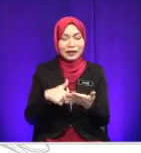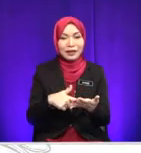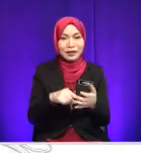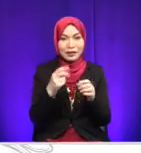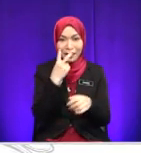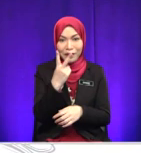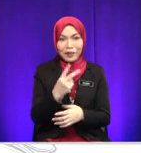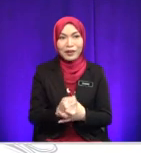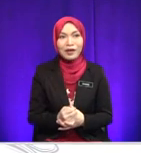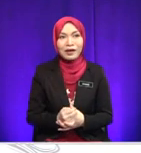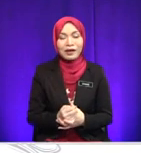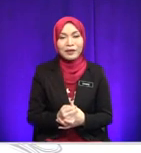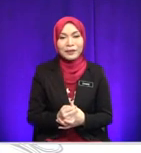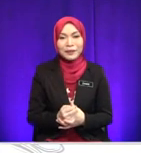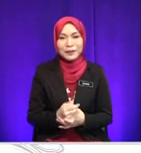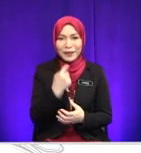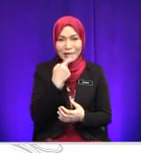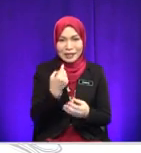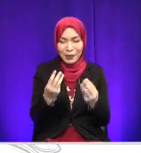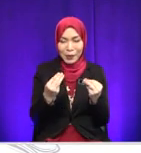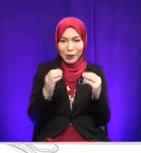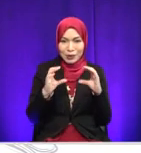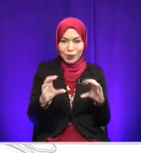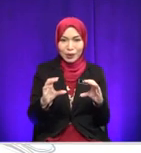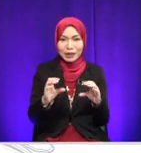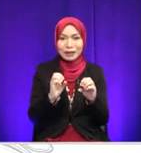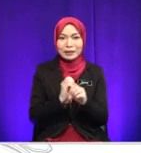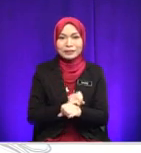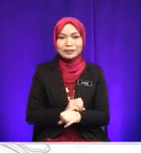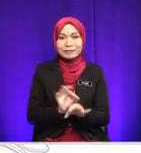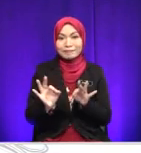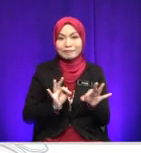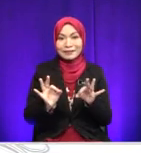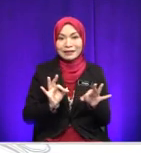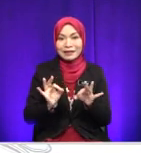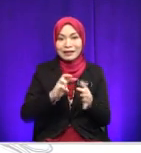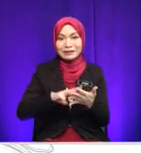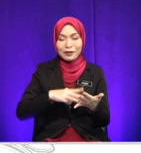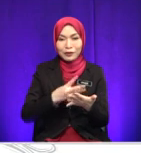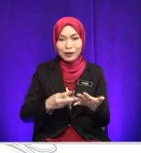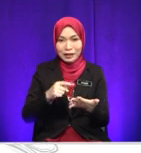Silakan. Puniten, senyum je Puniten. Silakan Puniten. Ayo.